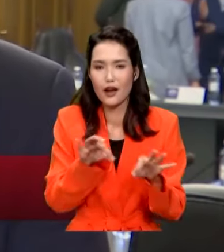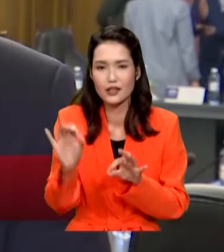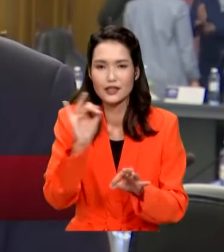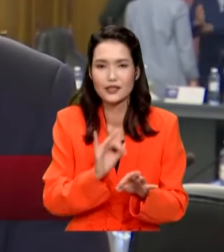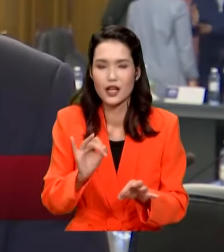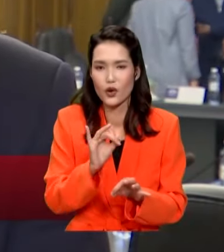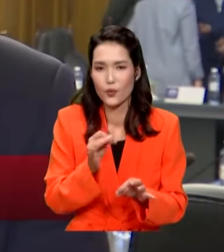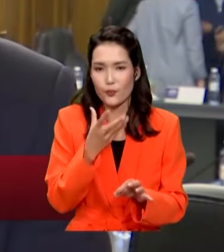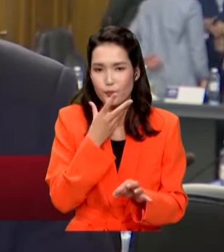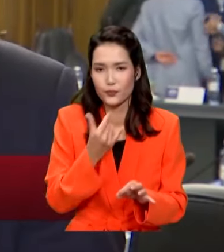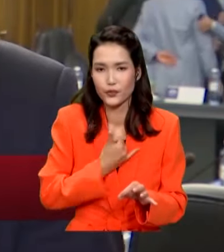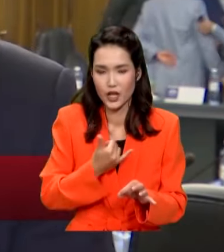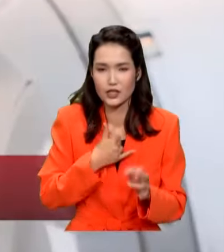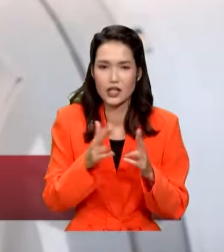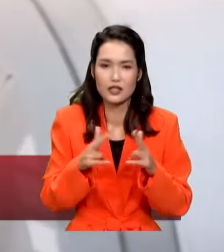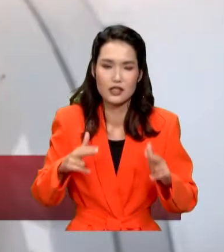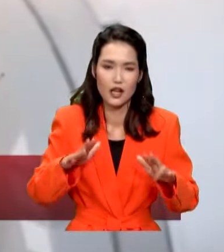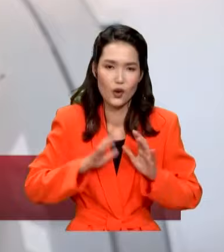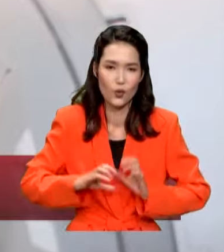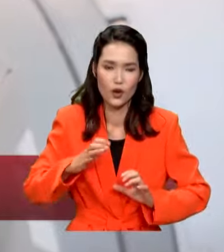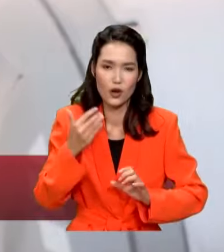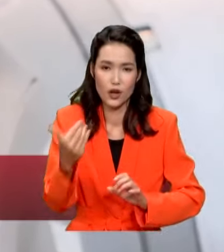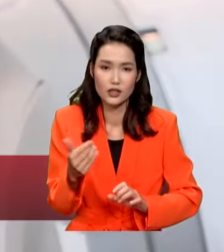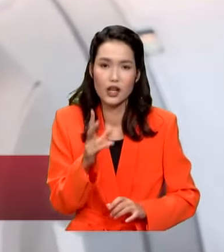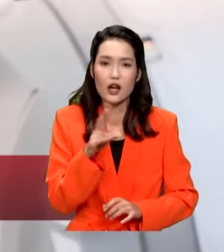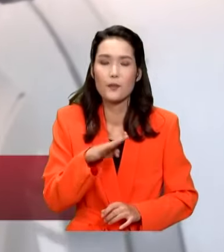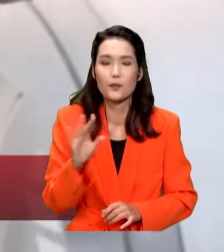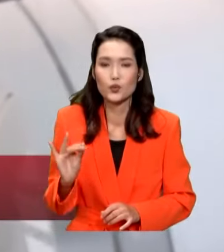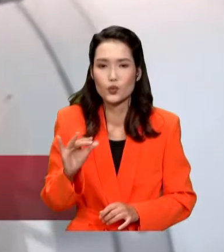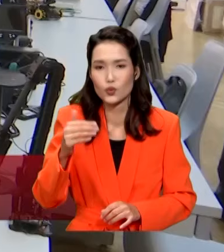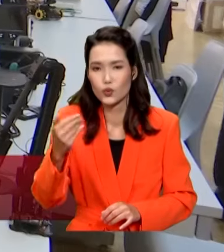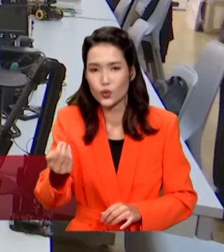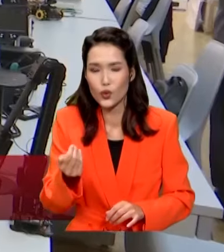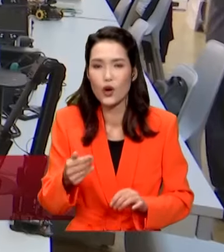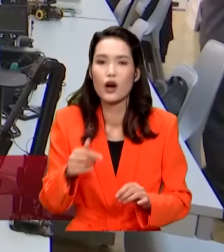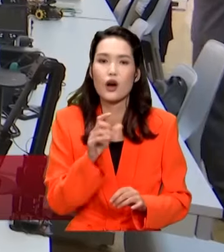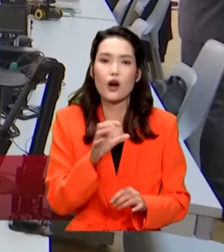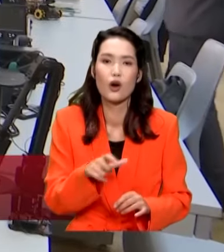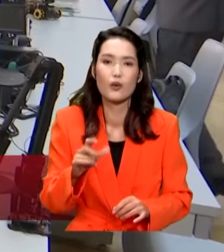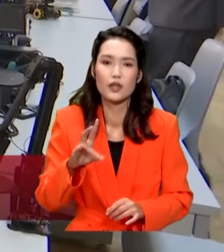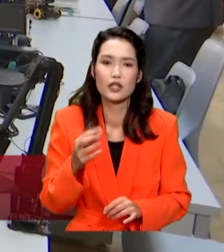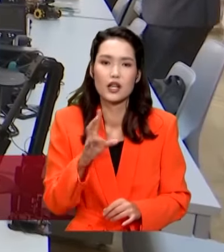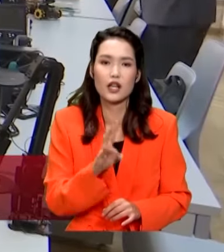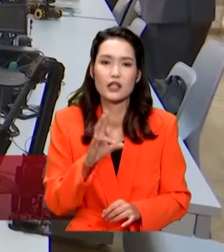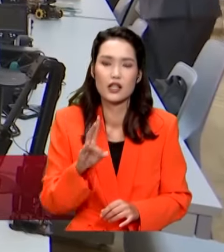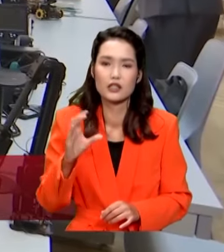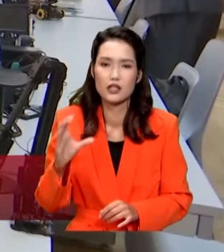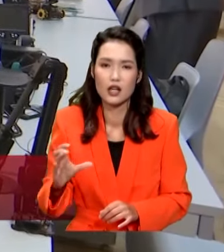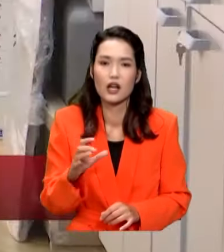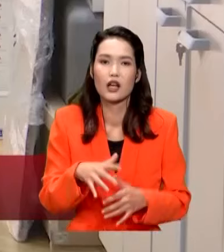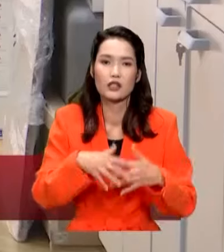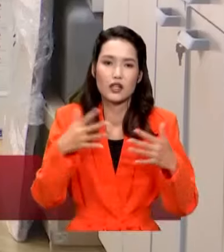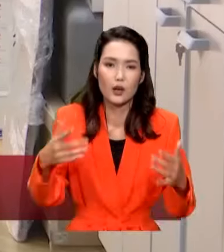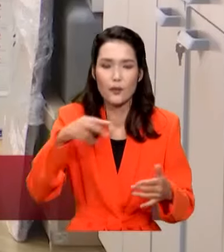достопримечательностей нашим зданием. К слову, КБТУ находится под управлением общественного фонда ННИФ, который уделяет